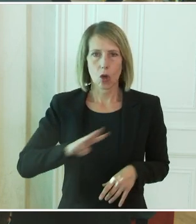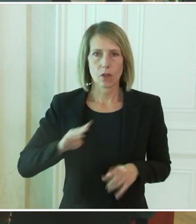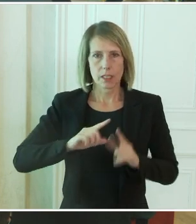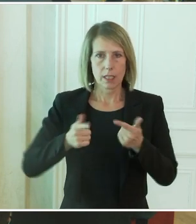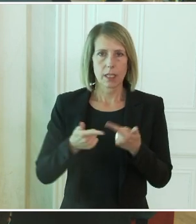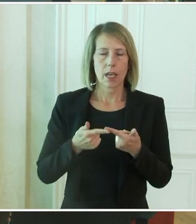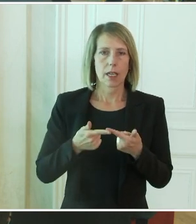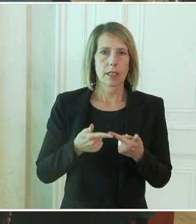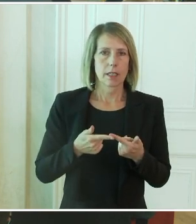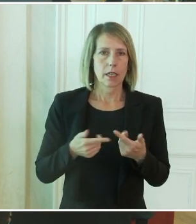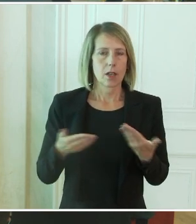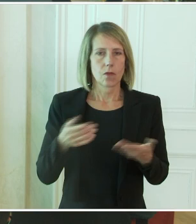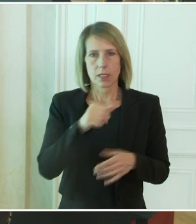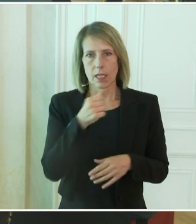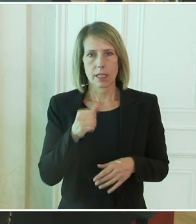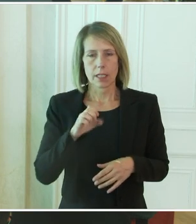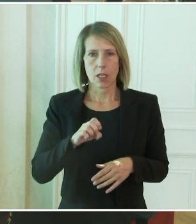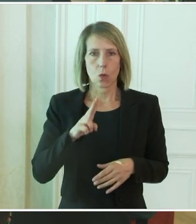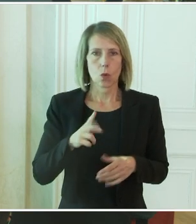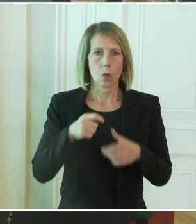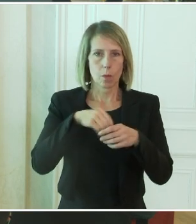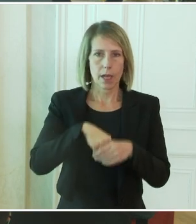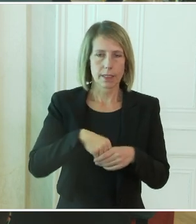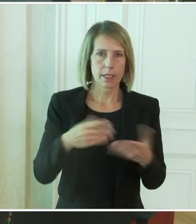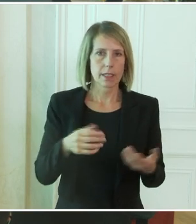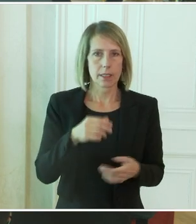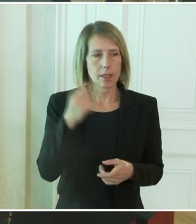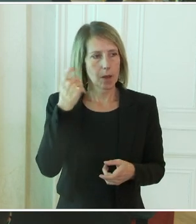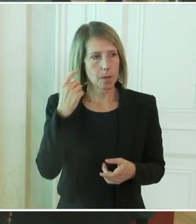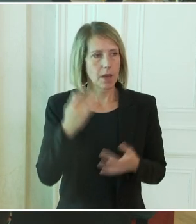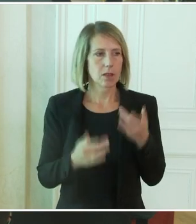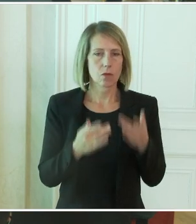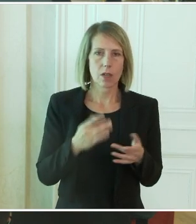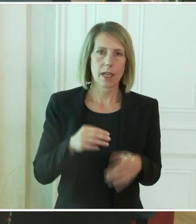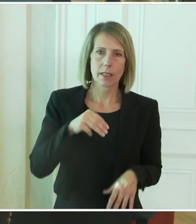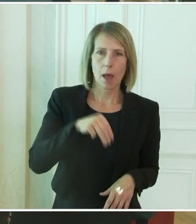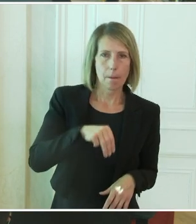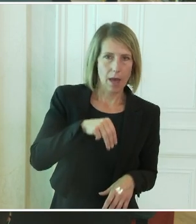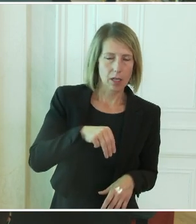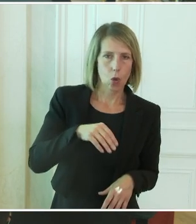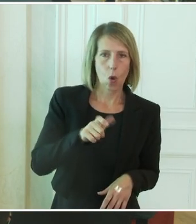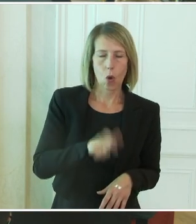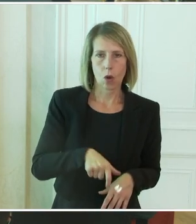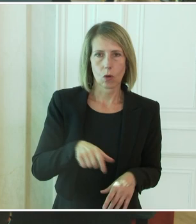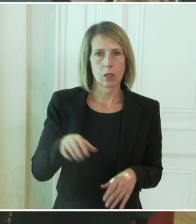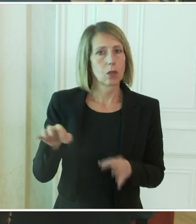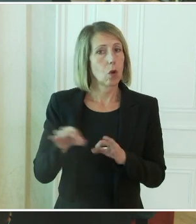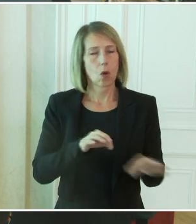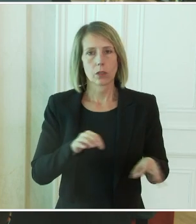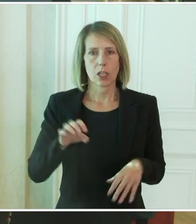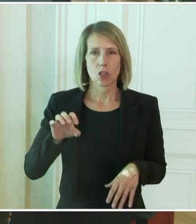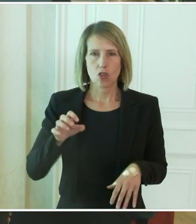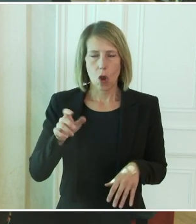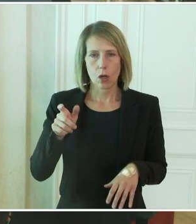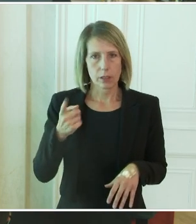möglichen EU-Beitritt gibt. Ich gehe davon aus, er meint damit Macron und eventuell auch Olaf Scholz. Was mich interessieren würde, sehen